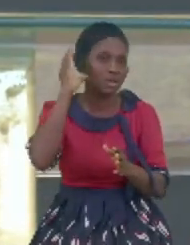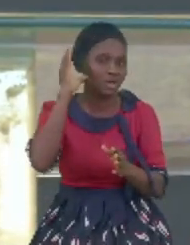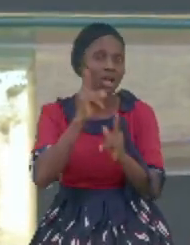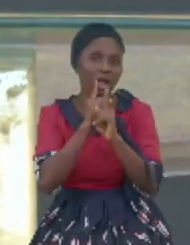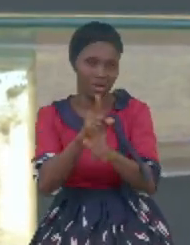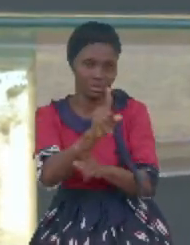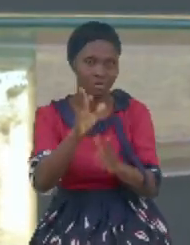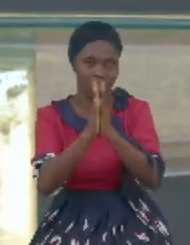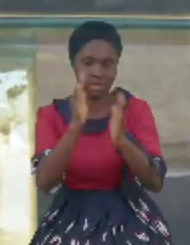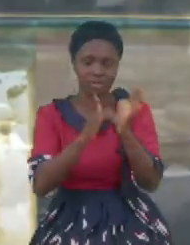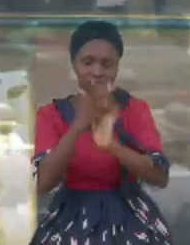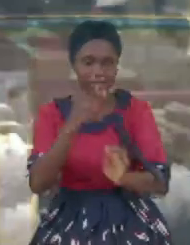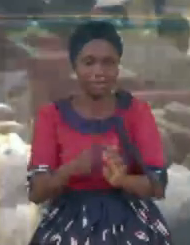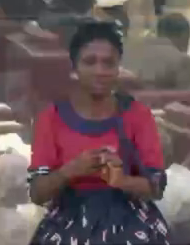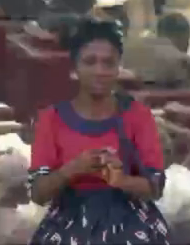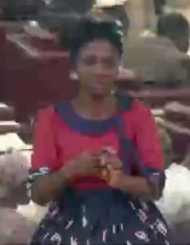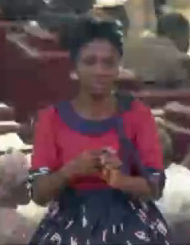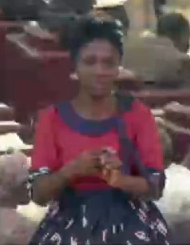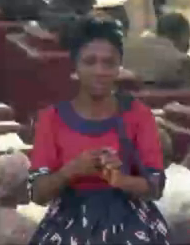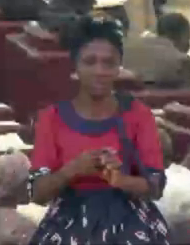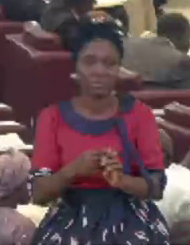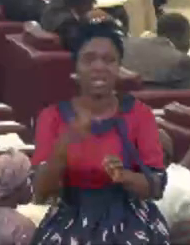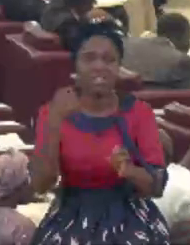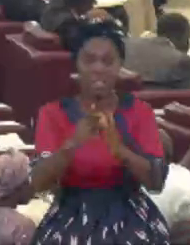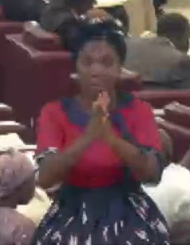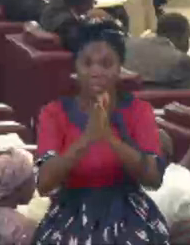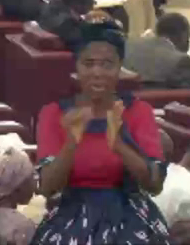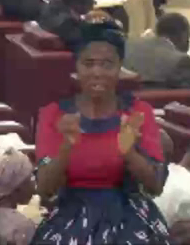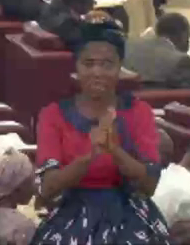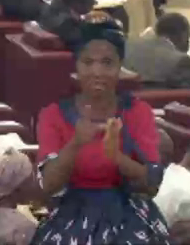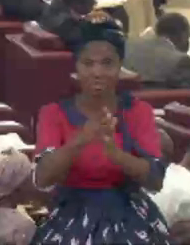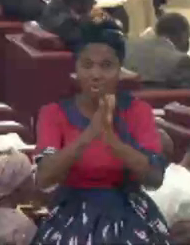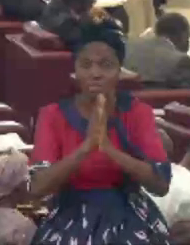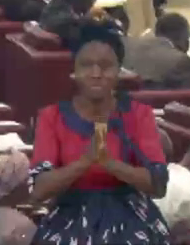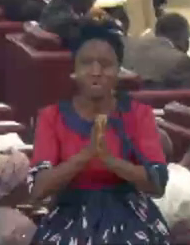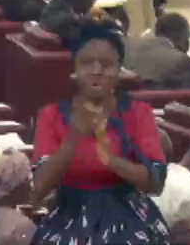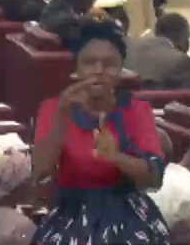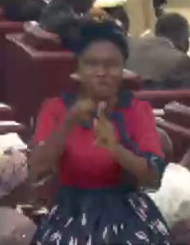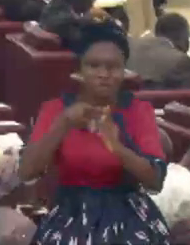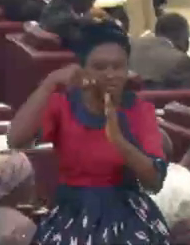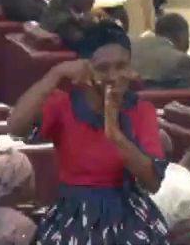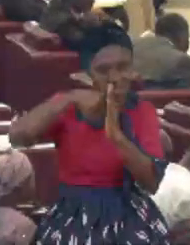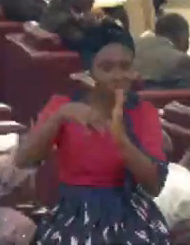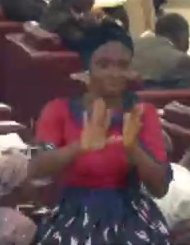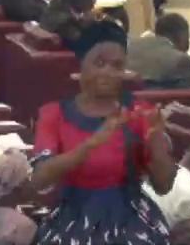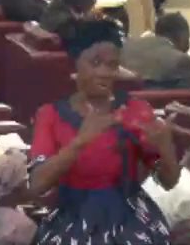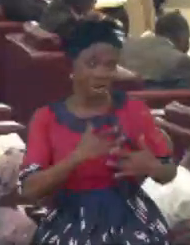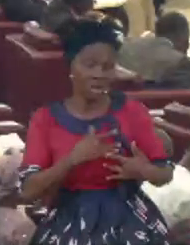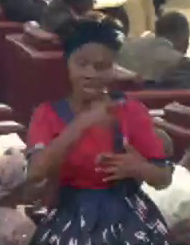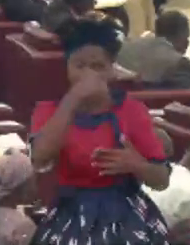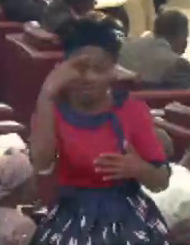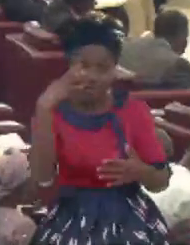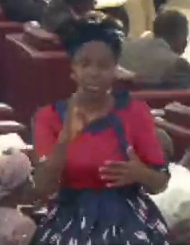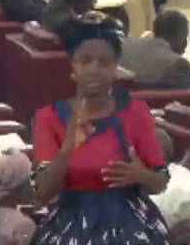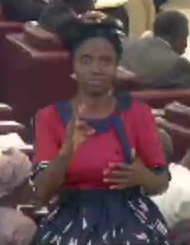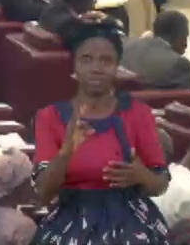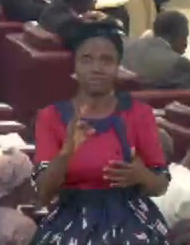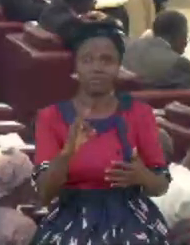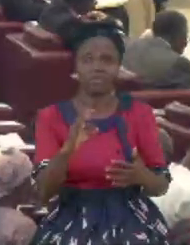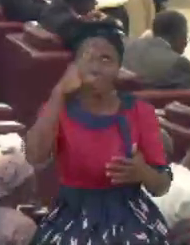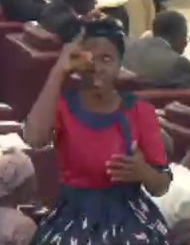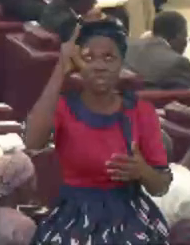exaucera. Le Seigneur répondra à vos prières. La prière, les prières que vous faites du tréfonds de votre cœur